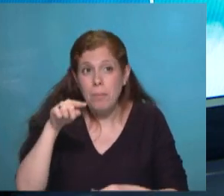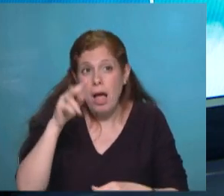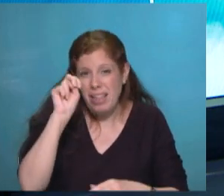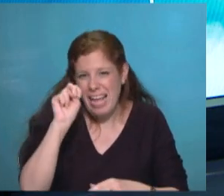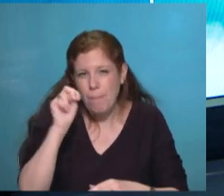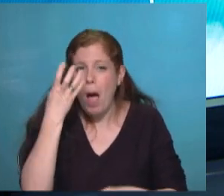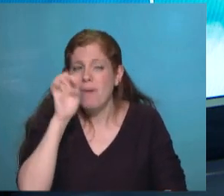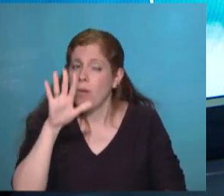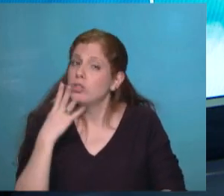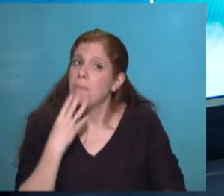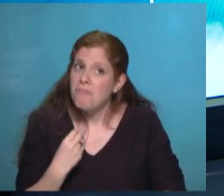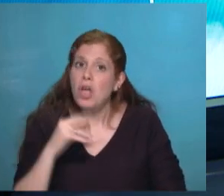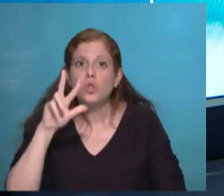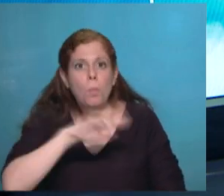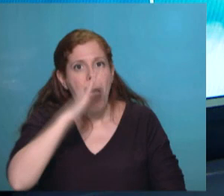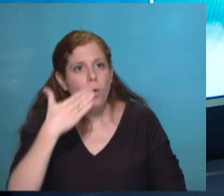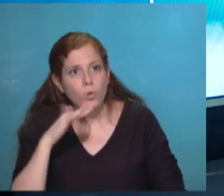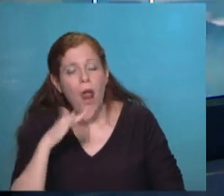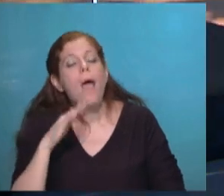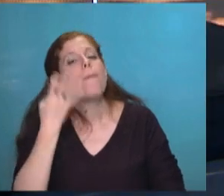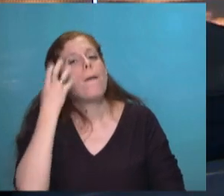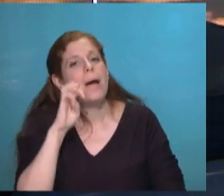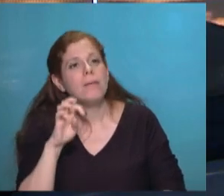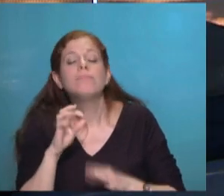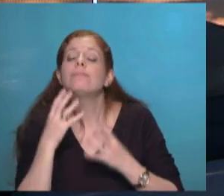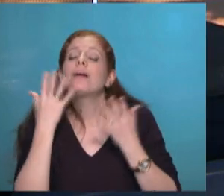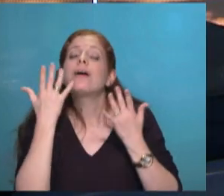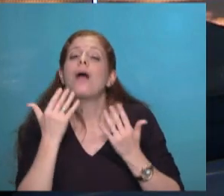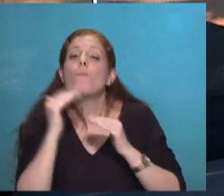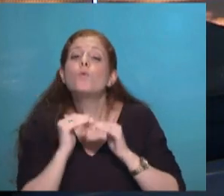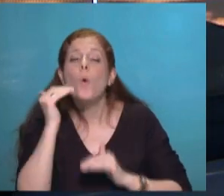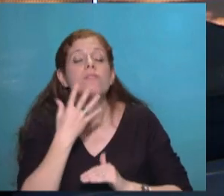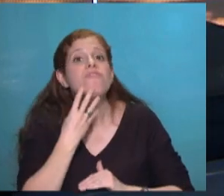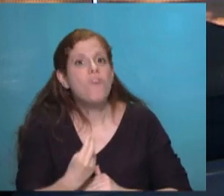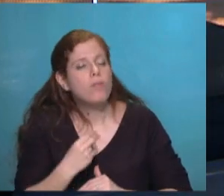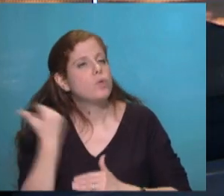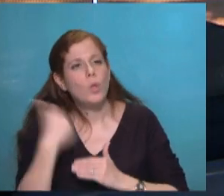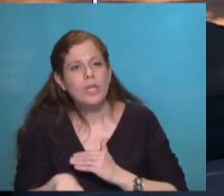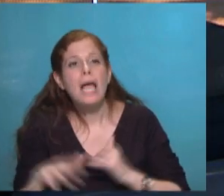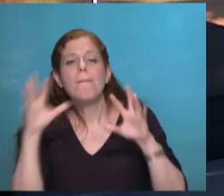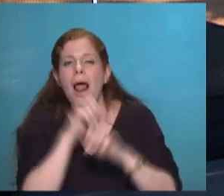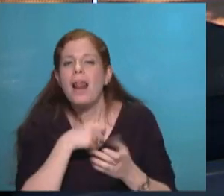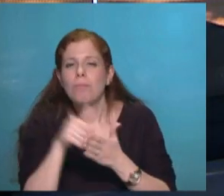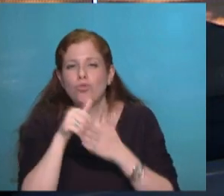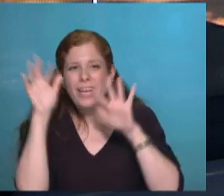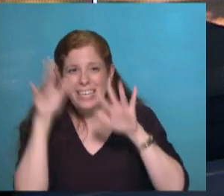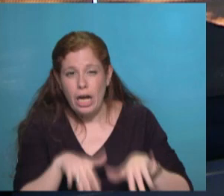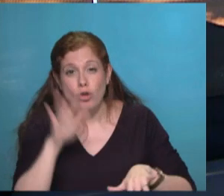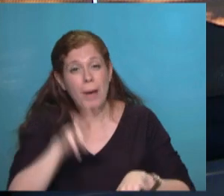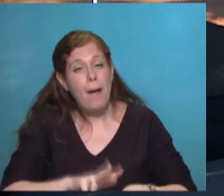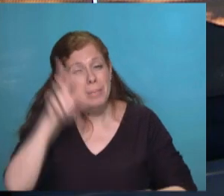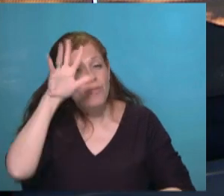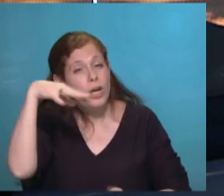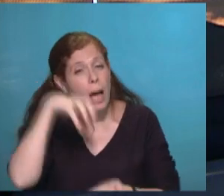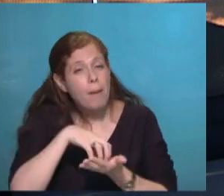יפה. צובה, הרי ירושלים, 40 מילימטרים, כמויות מאוד יפות, וזה עוד לא יסתיים. הלילה ימשיך לרדת גשם, גם בצפון, גם במרכז,